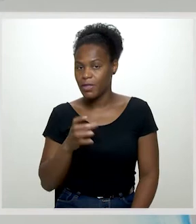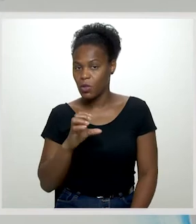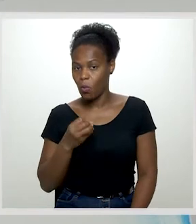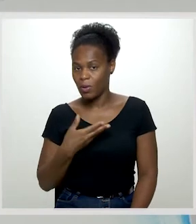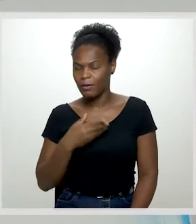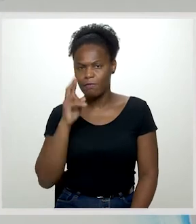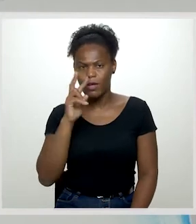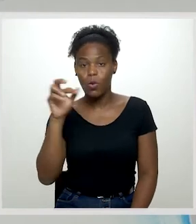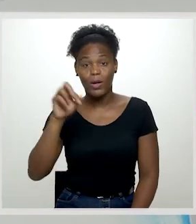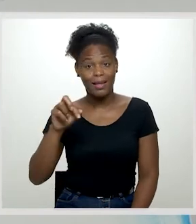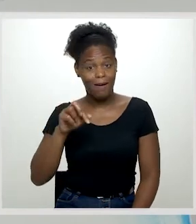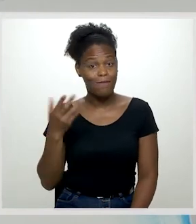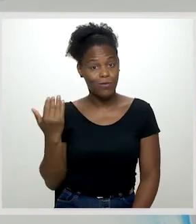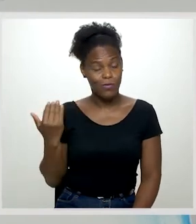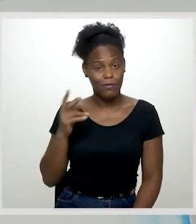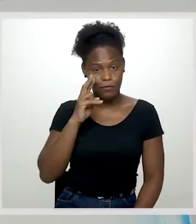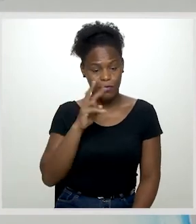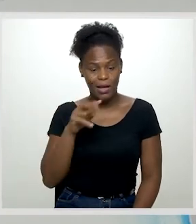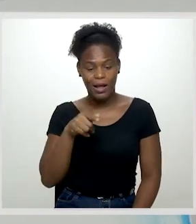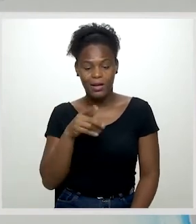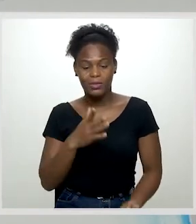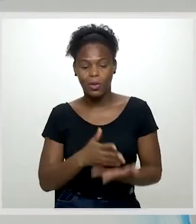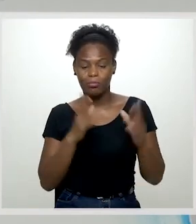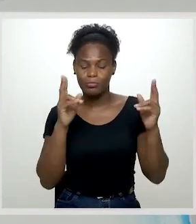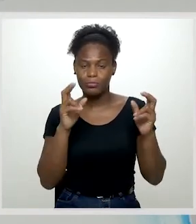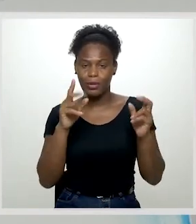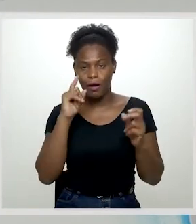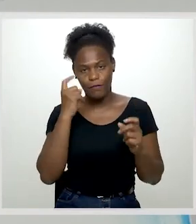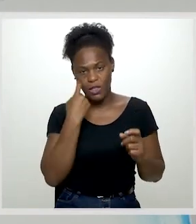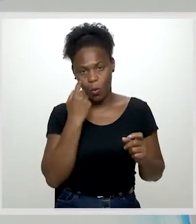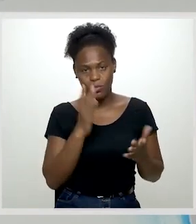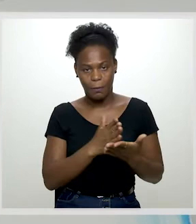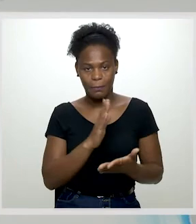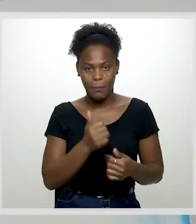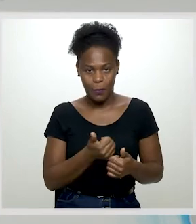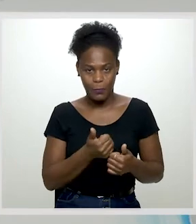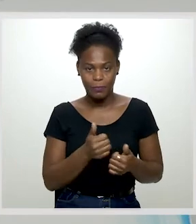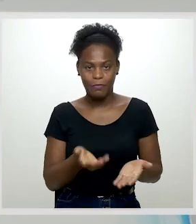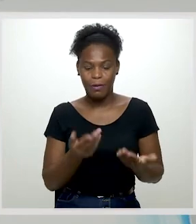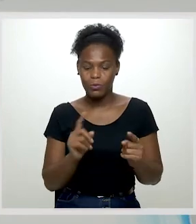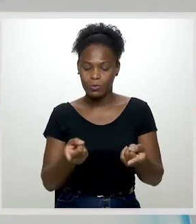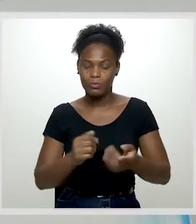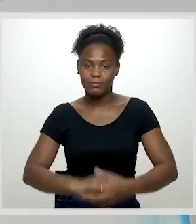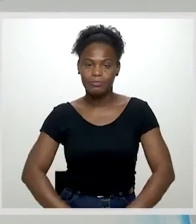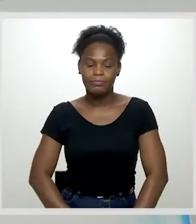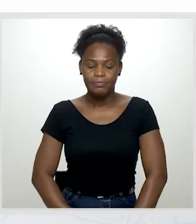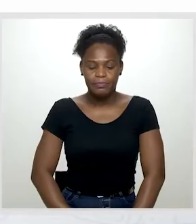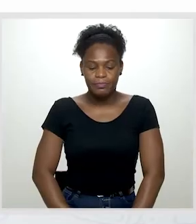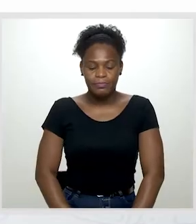en 8e. Alors, là, c'est juste une petite révision. C'est bon? Alors, on va commencer.